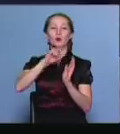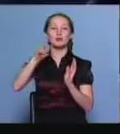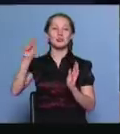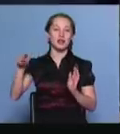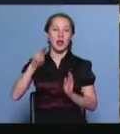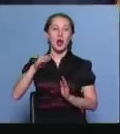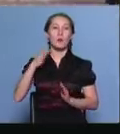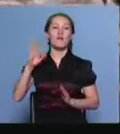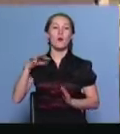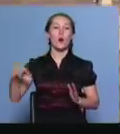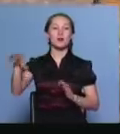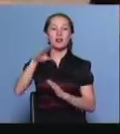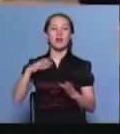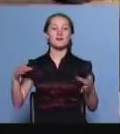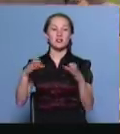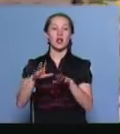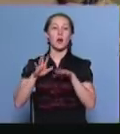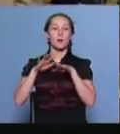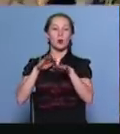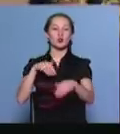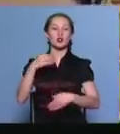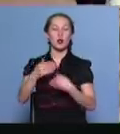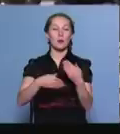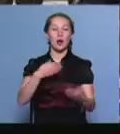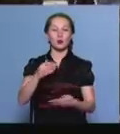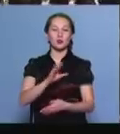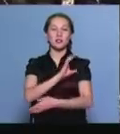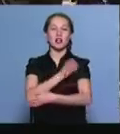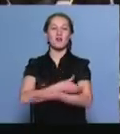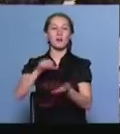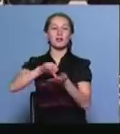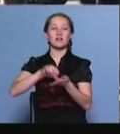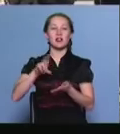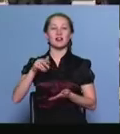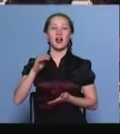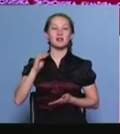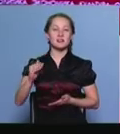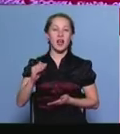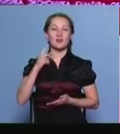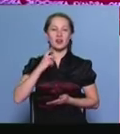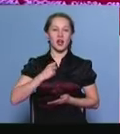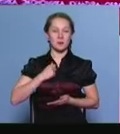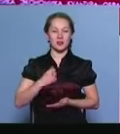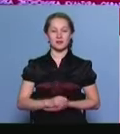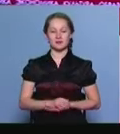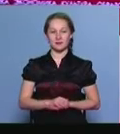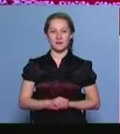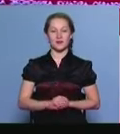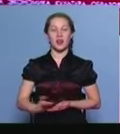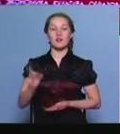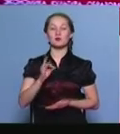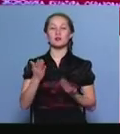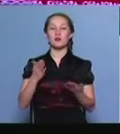регионов. По Куйбышевской площади пройдут силовые структуры, представители юнармии, ДСАФ, кадетских классов. В республике сегодня